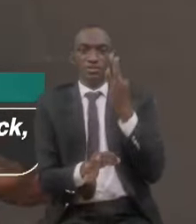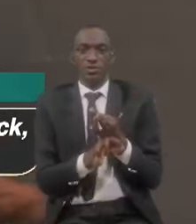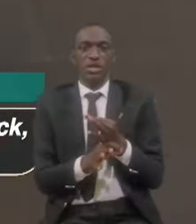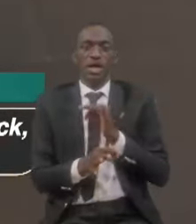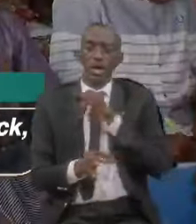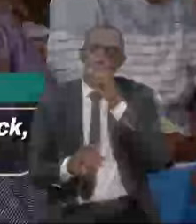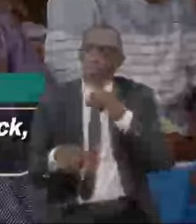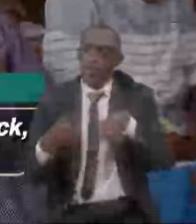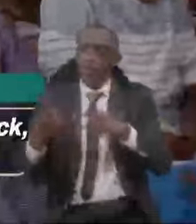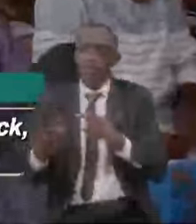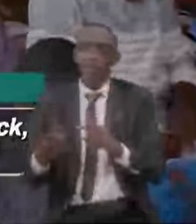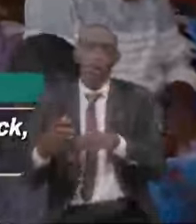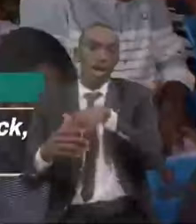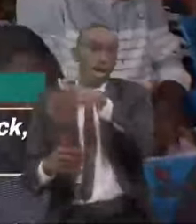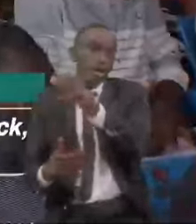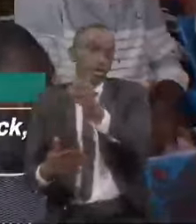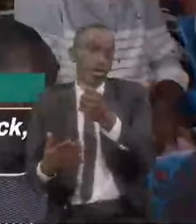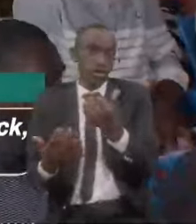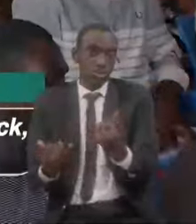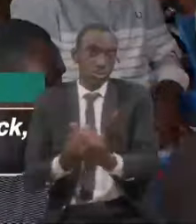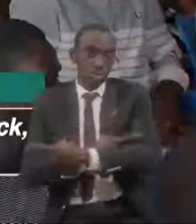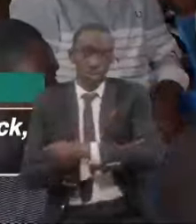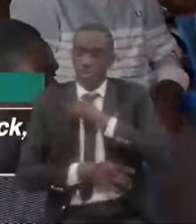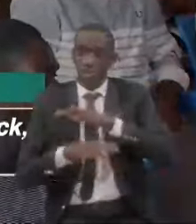Je sors aujourd'hui, je ne sais pas.